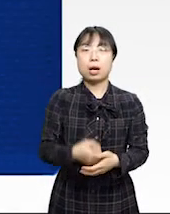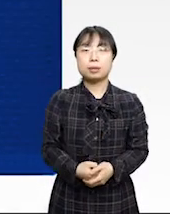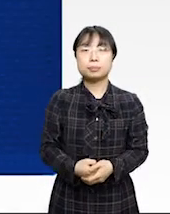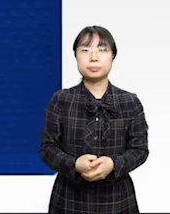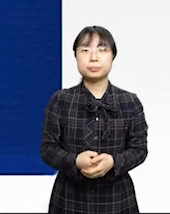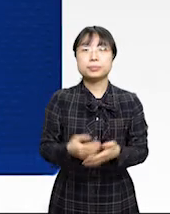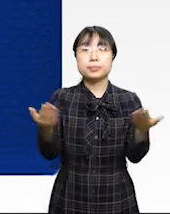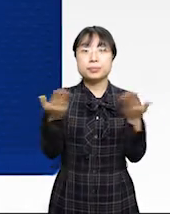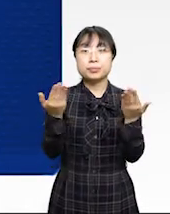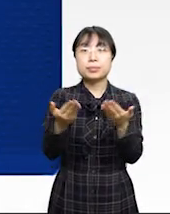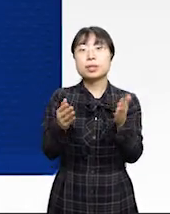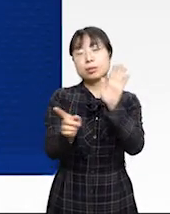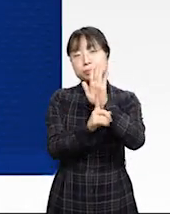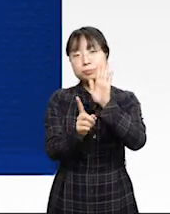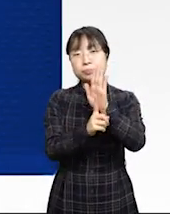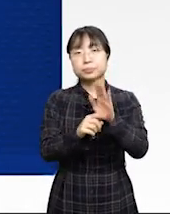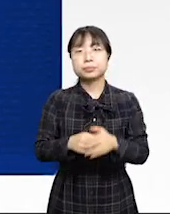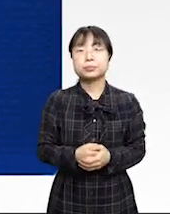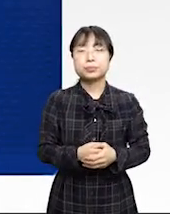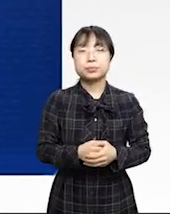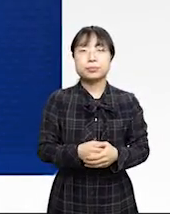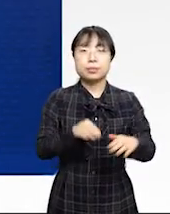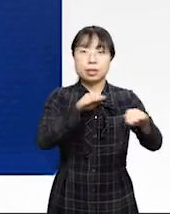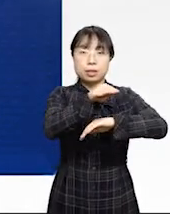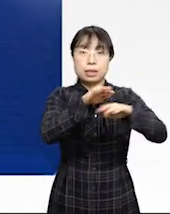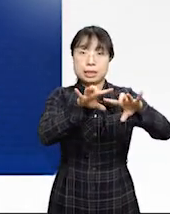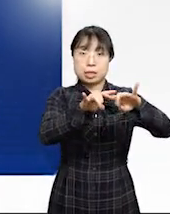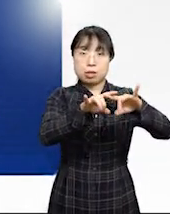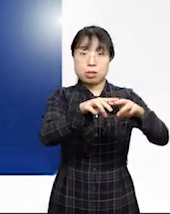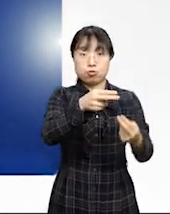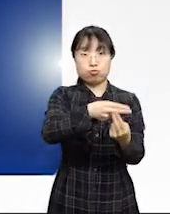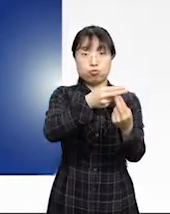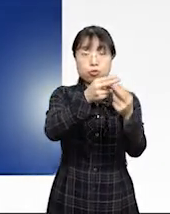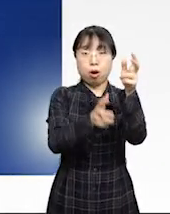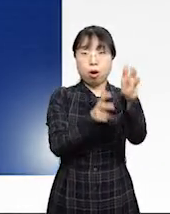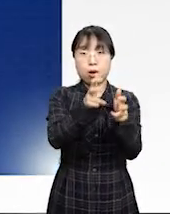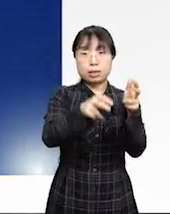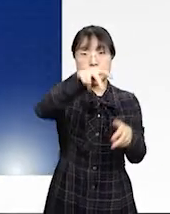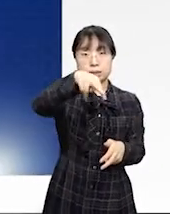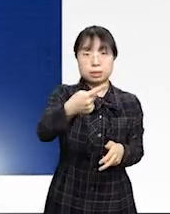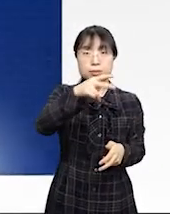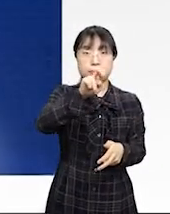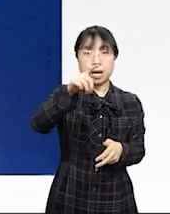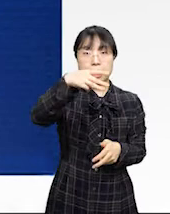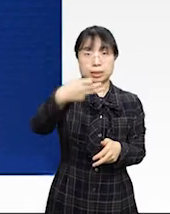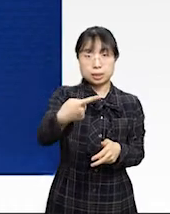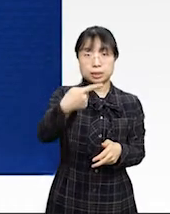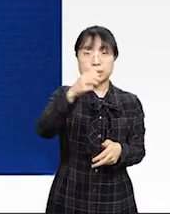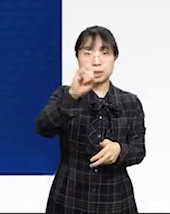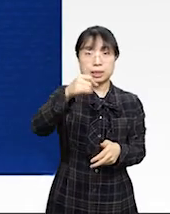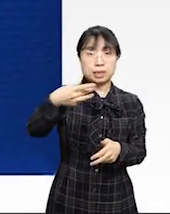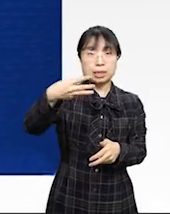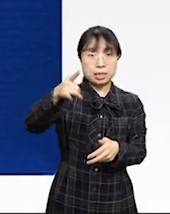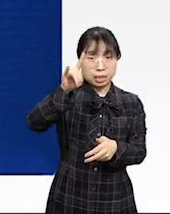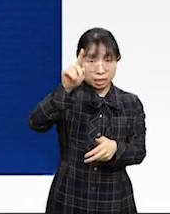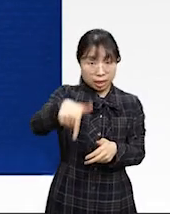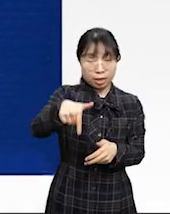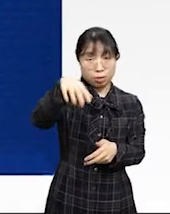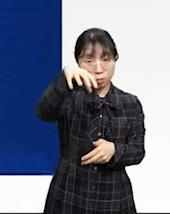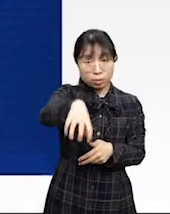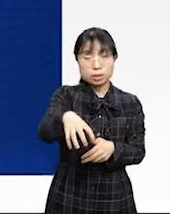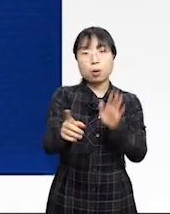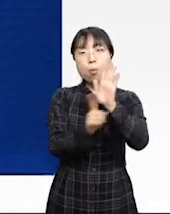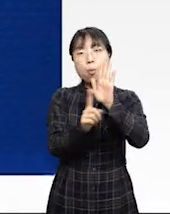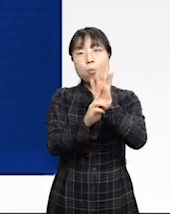구인구직 소식입니다. 전기차 충전기 제조업장인 주식회사 스마트 일렉에서 마케팅, 홍보, 기획